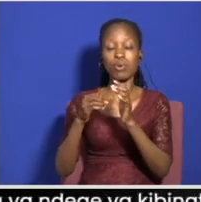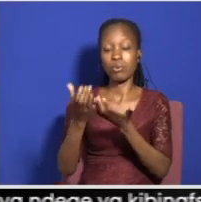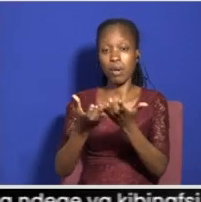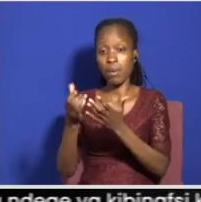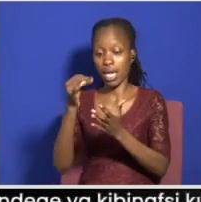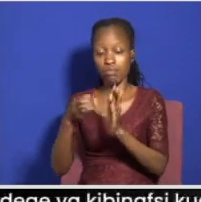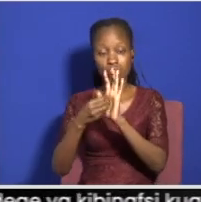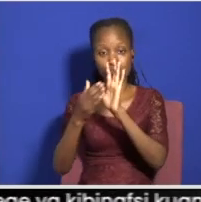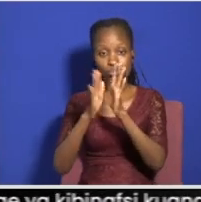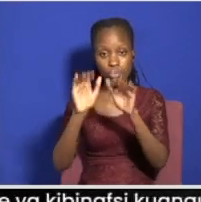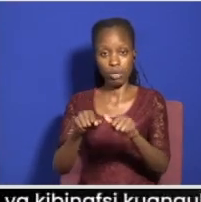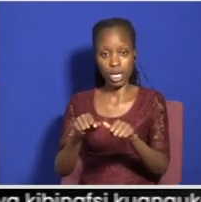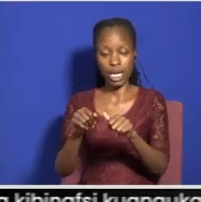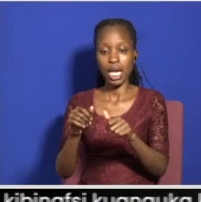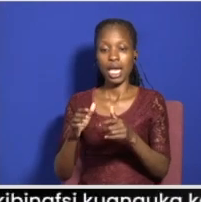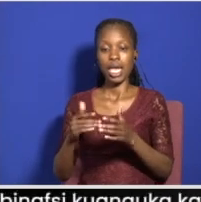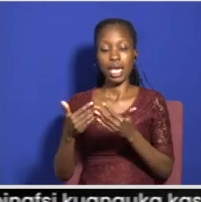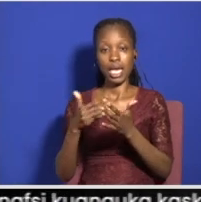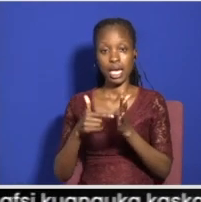products ana post hapo, like kama mimi